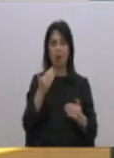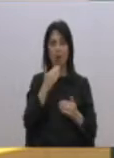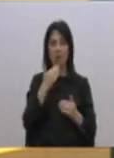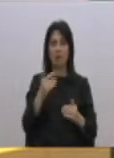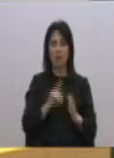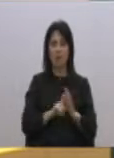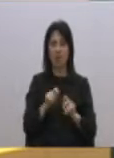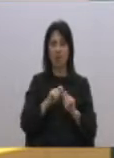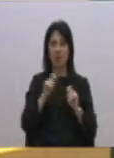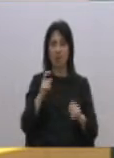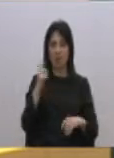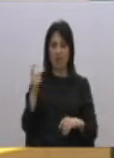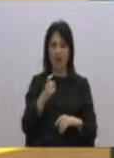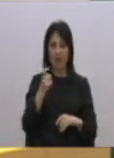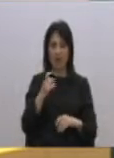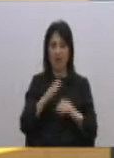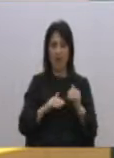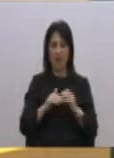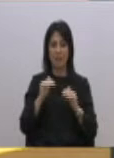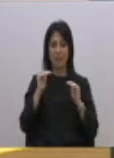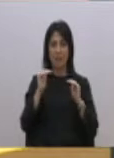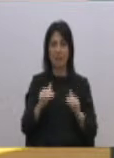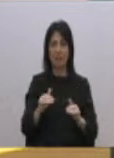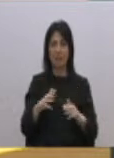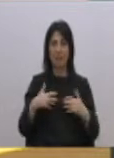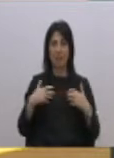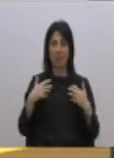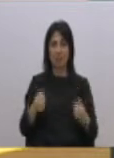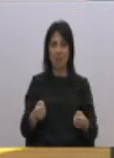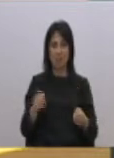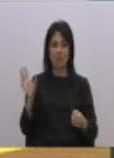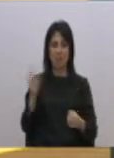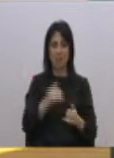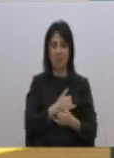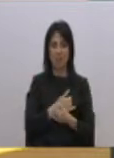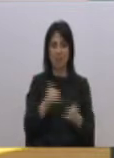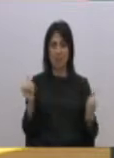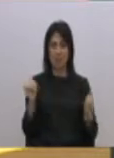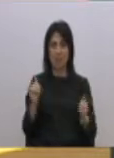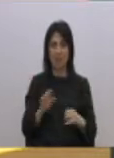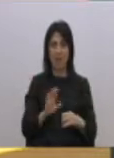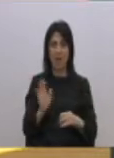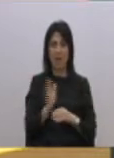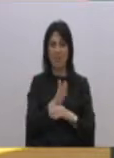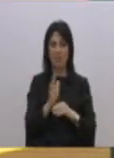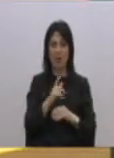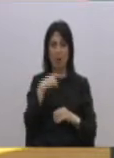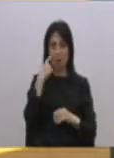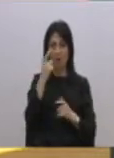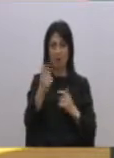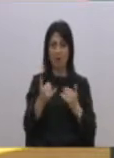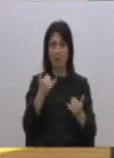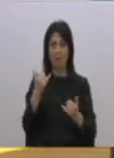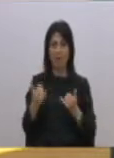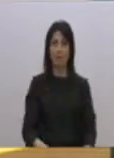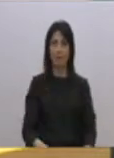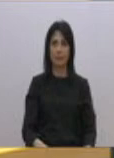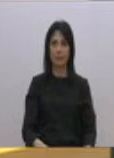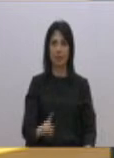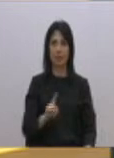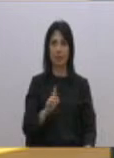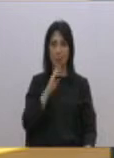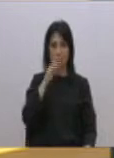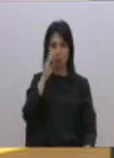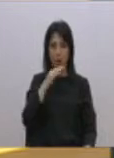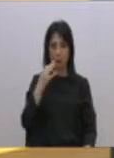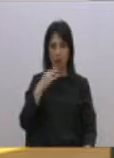ბოლოს შექმნას ხარისხიანი ხელმისაწვდომი ჯანდაცვა ყველასთვის და არა ცალკეული პირებისთვის. მშობელი